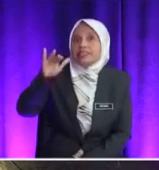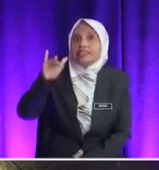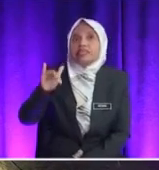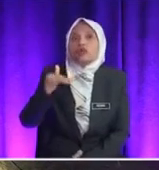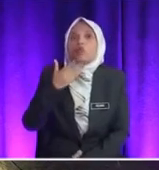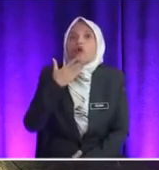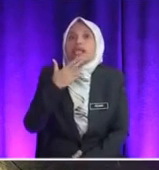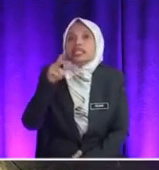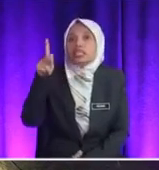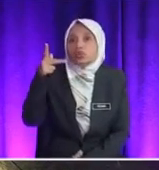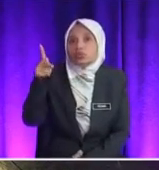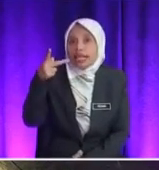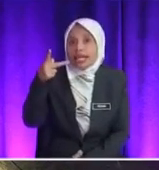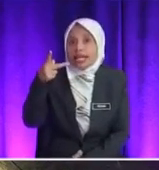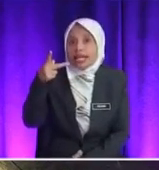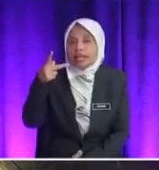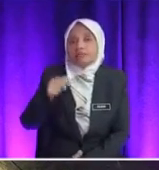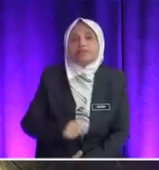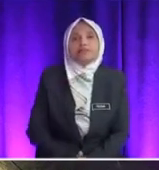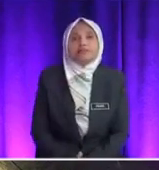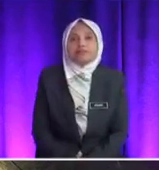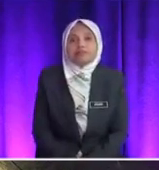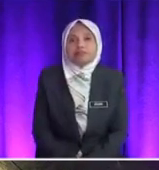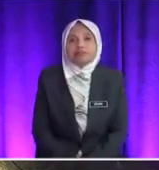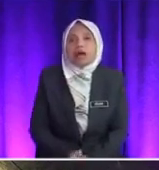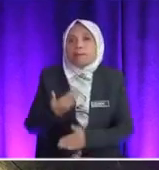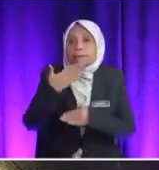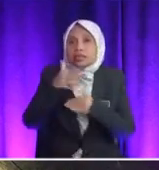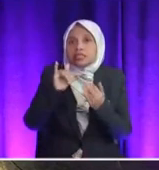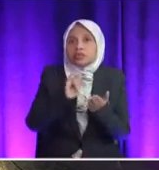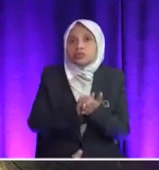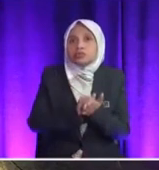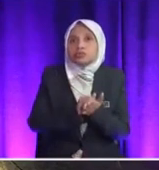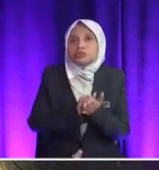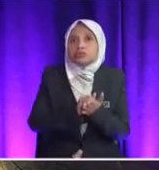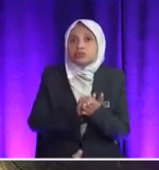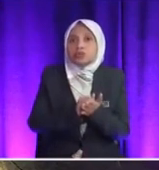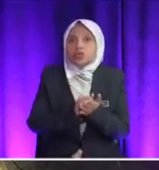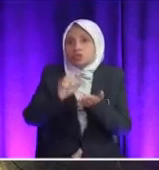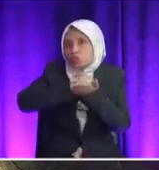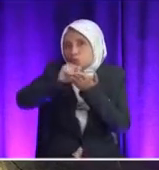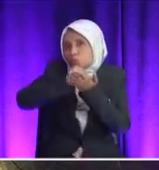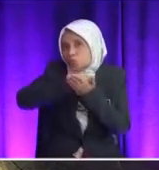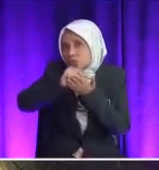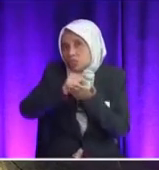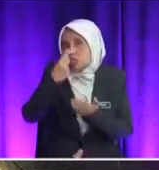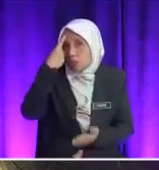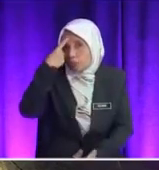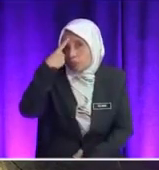tadi warna kuning itu span badan Federal bye Oke kemudian ditemui pada cucian untuk